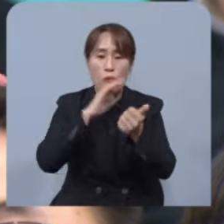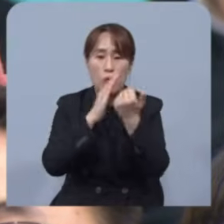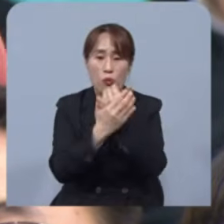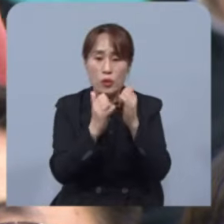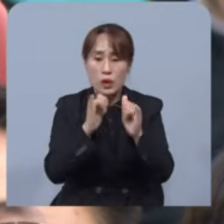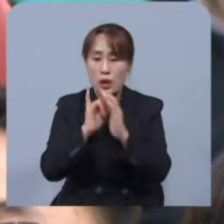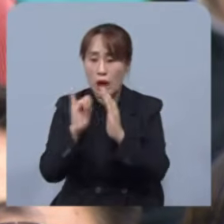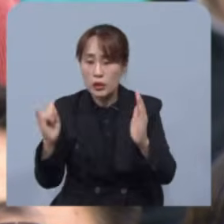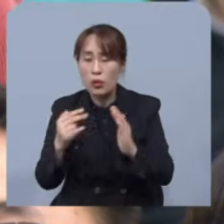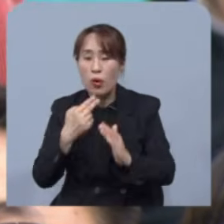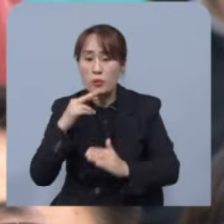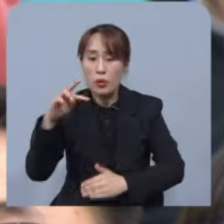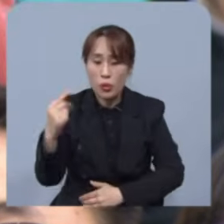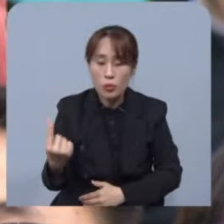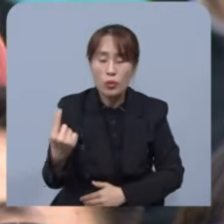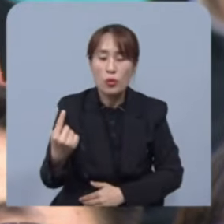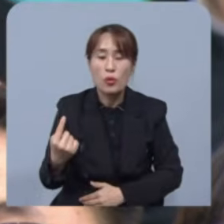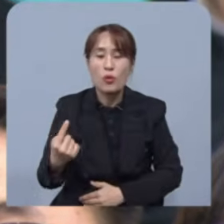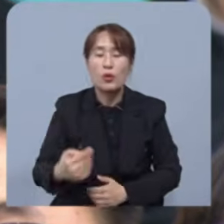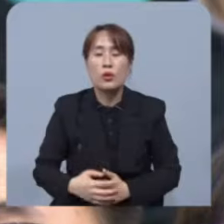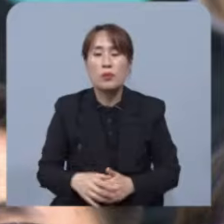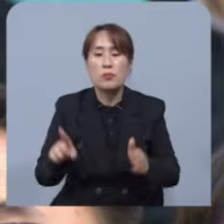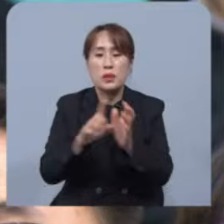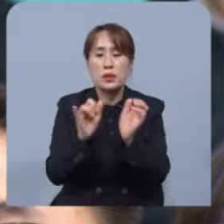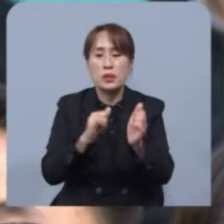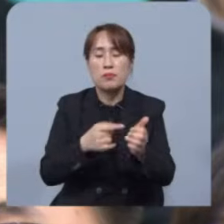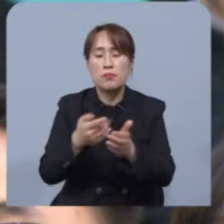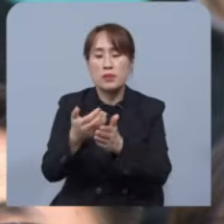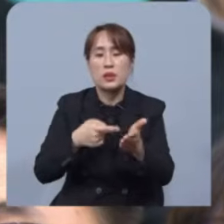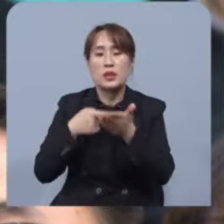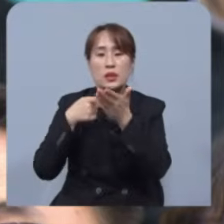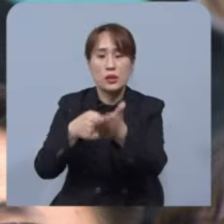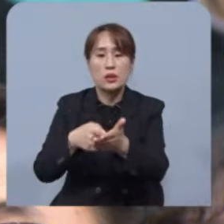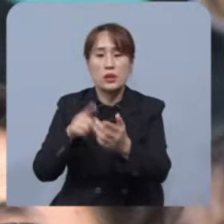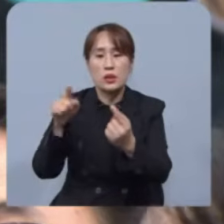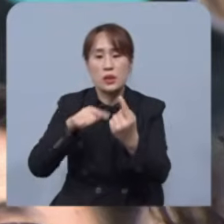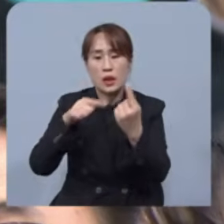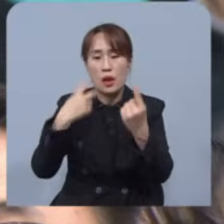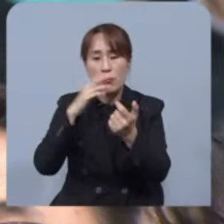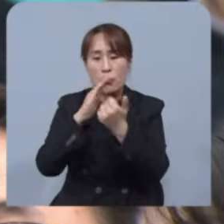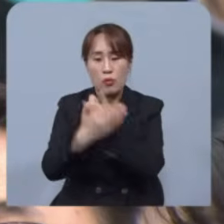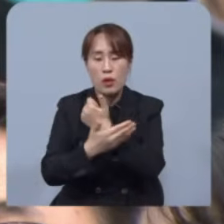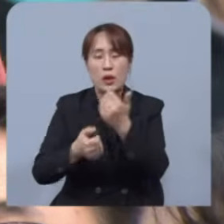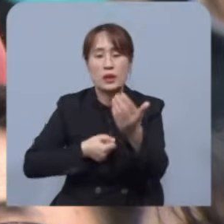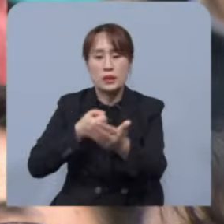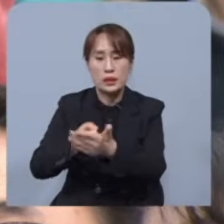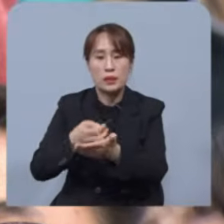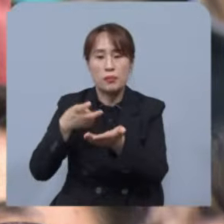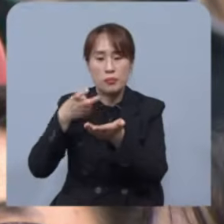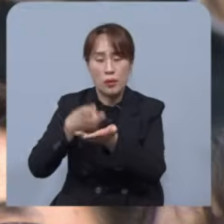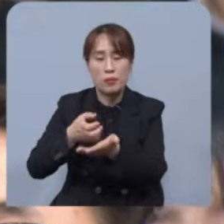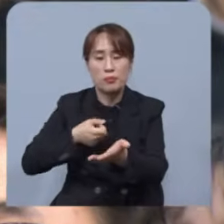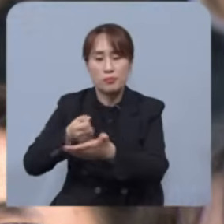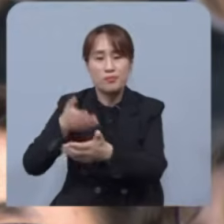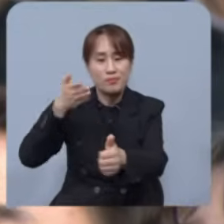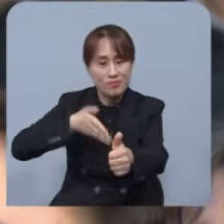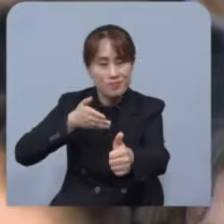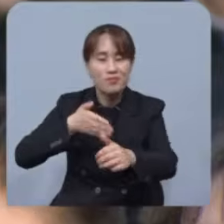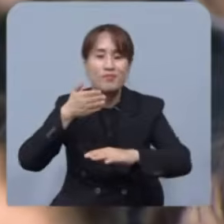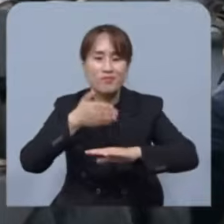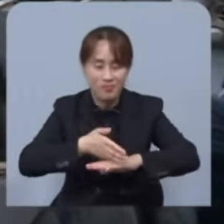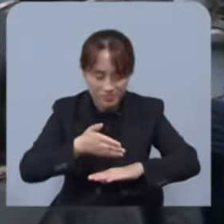보호자나 가족이 아니어도 신뢰하는 사람을 미리 등록할 수 있는 1인 가구 보호자 지정 제도가 있었으면 좋겠습니다.